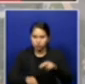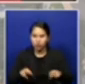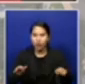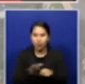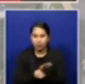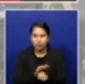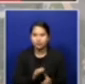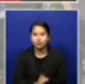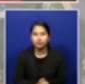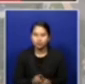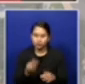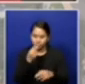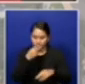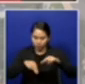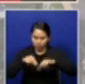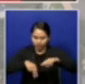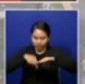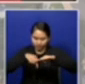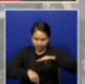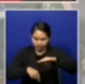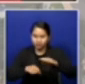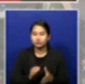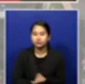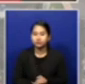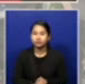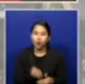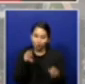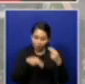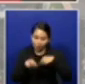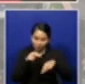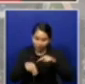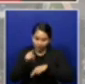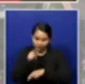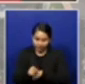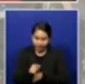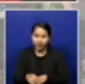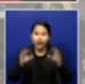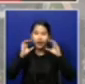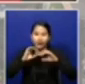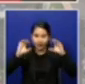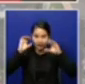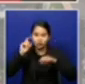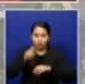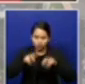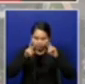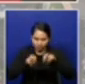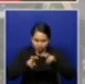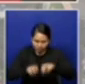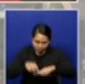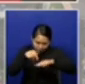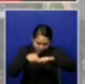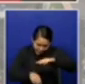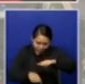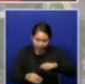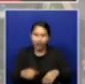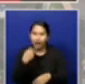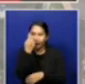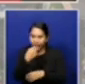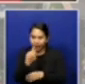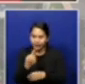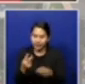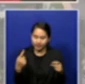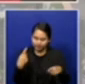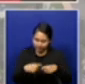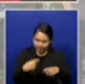ต้องลงลึกลงไปค้นหาครับรัฐต้องทำการสำรวจเชิงลึกให้รู้จำนวนผู้เดือดร้อนที่แท้จริ